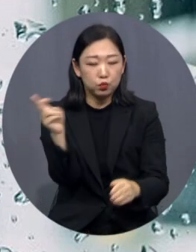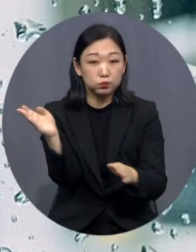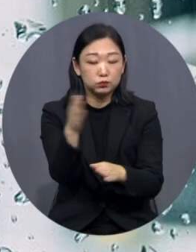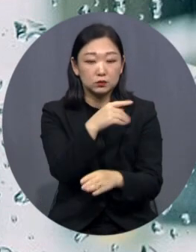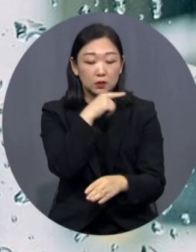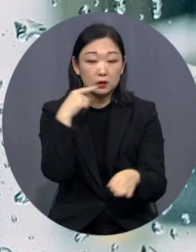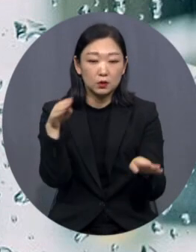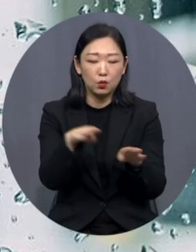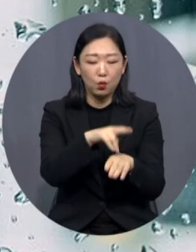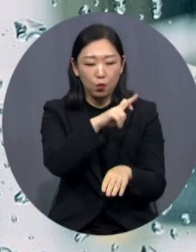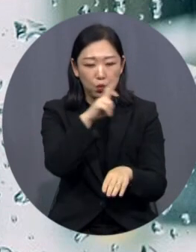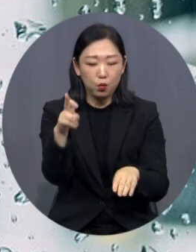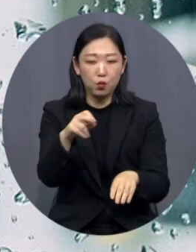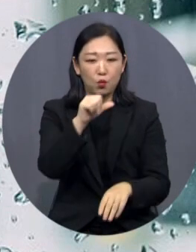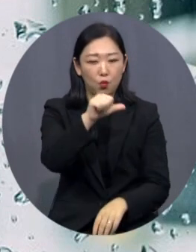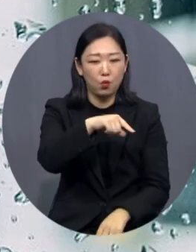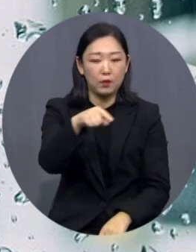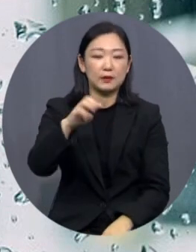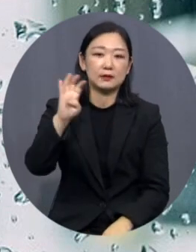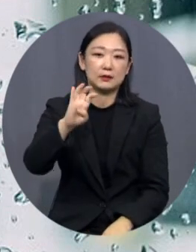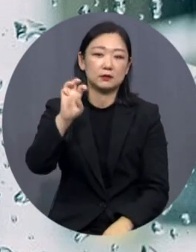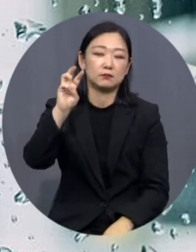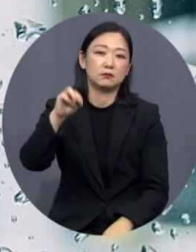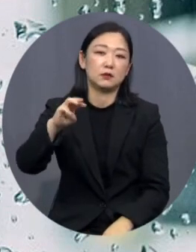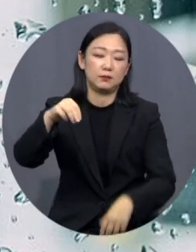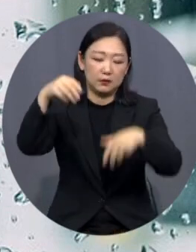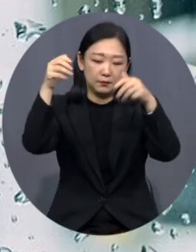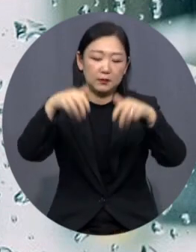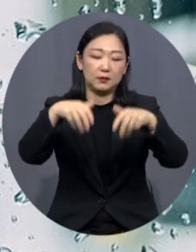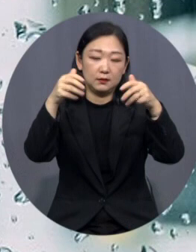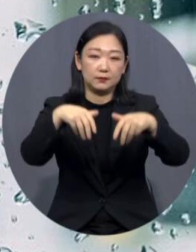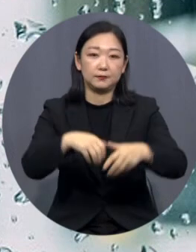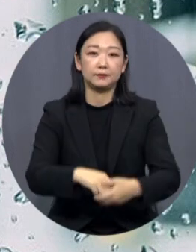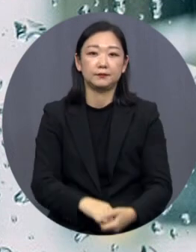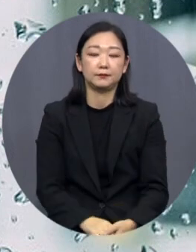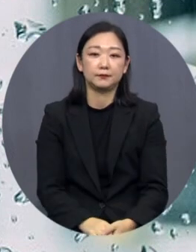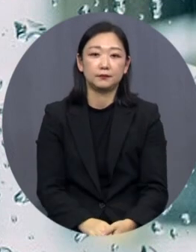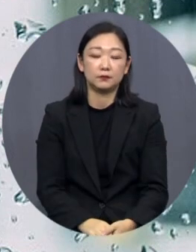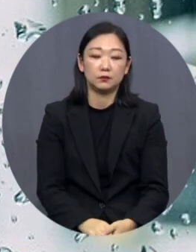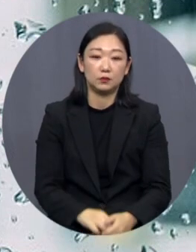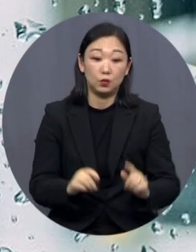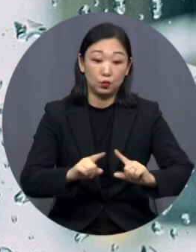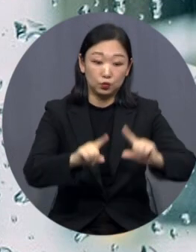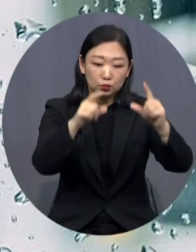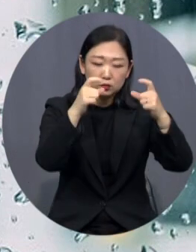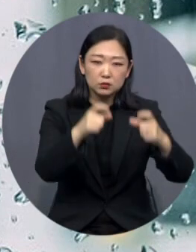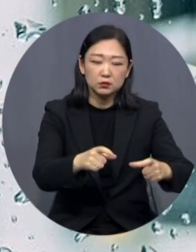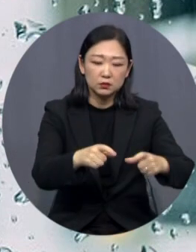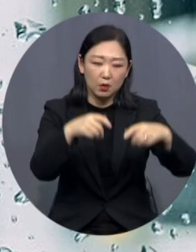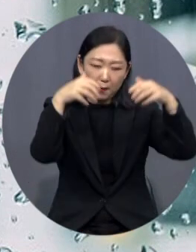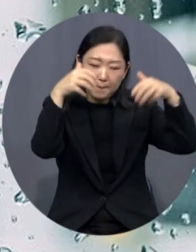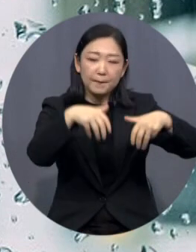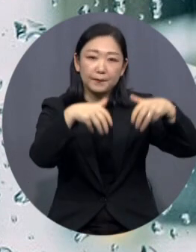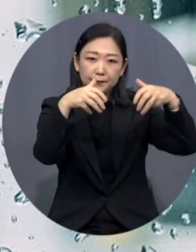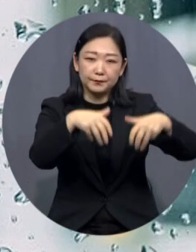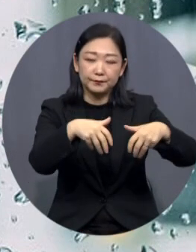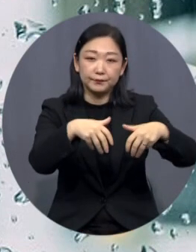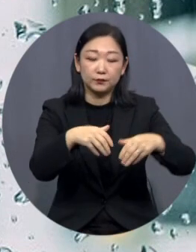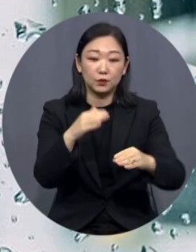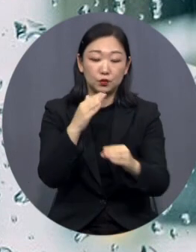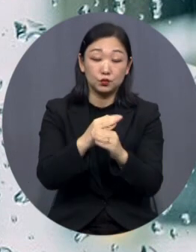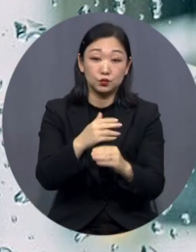일요일 오후까지 5에서 40mm 정도의 비가 내리겠습니다 주로 동부 지역을 중심으로 비가 많이 오겠고요